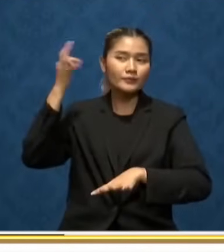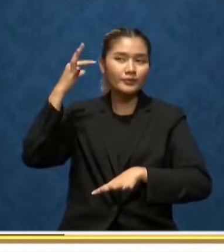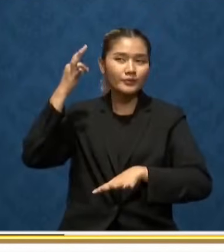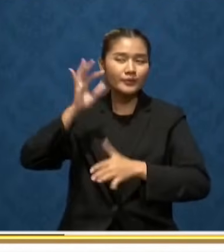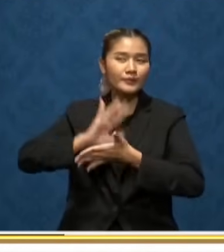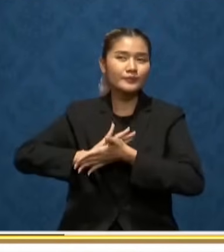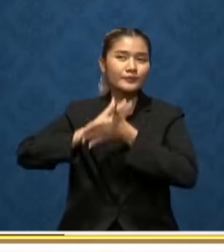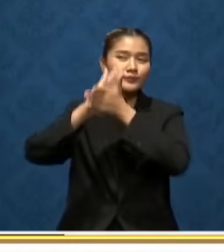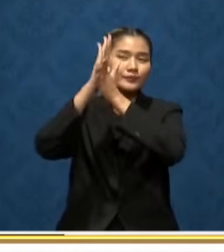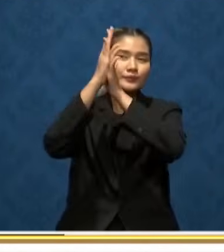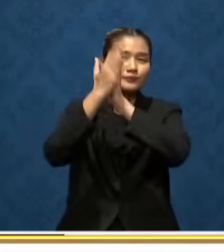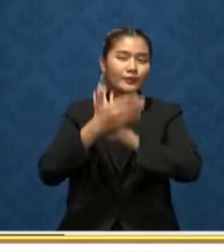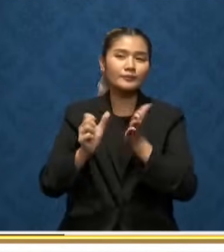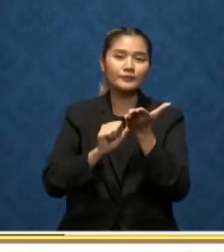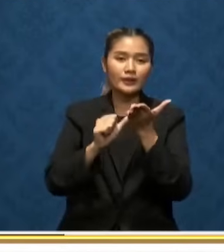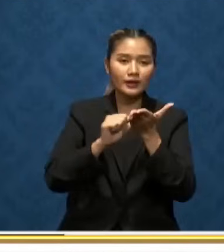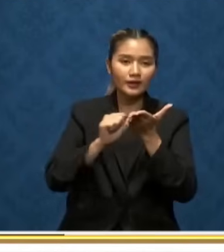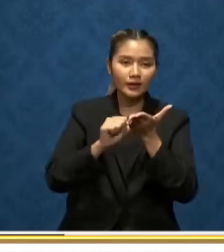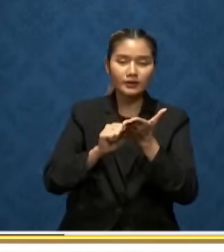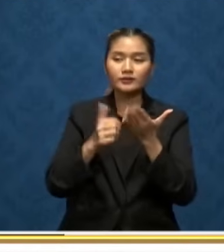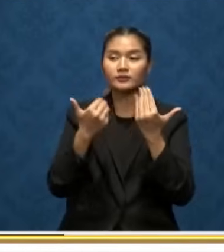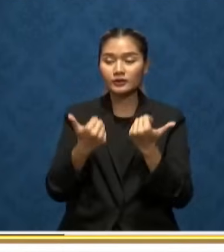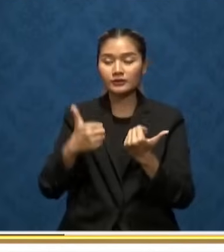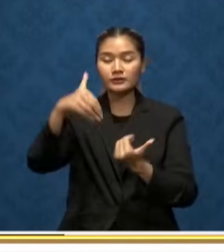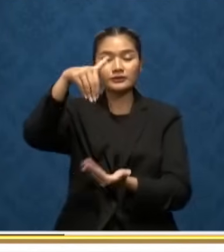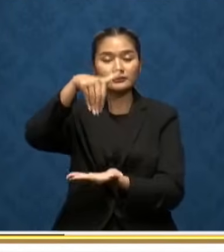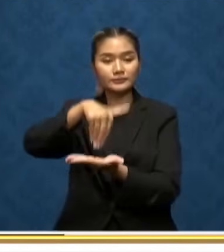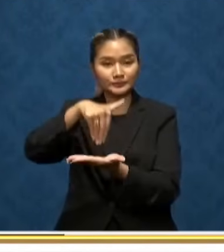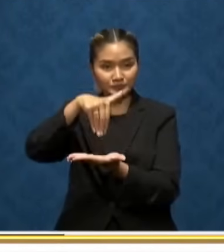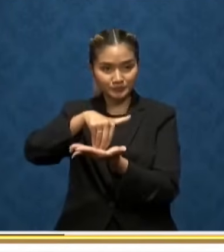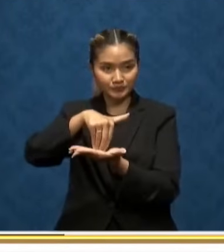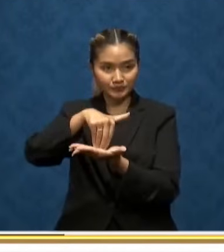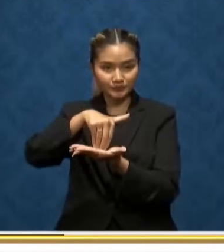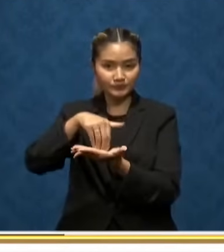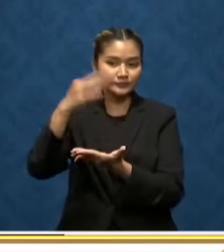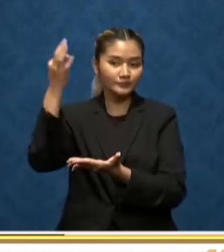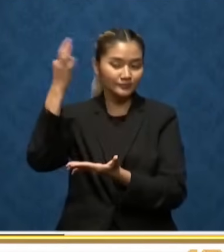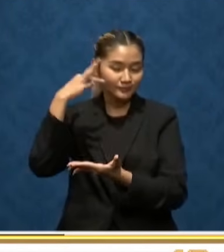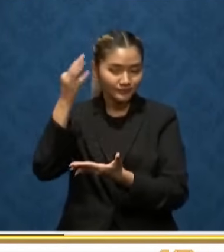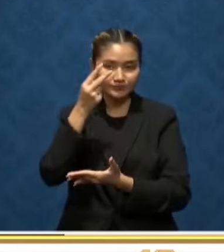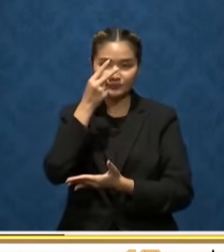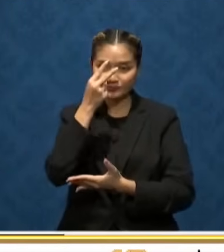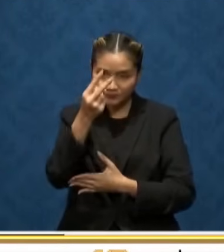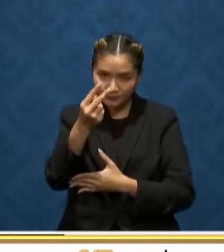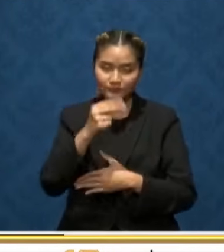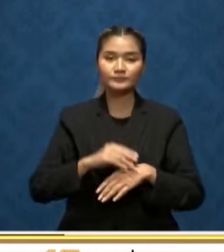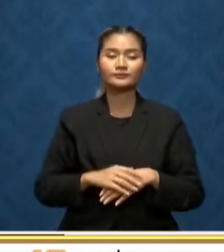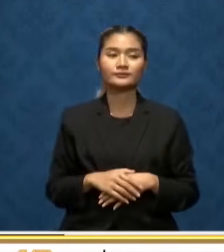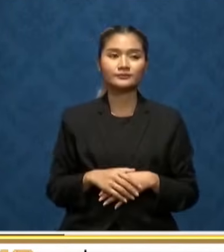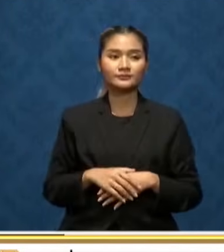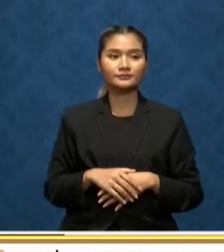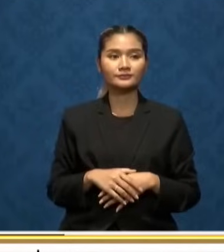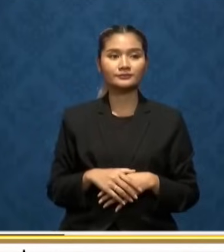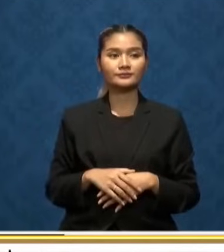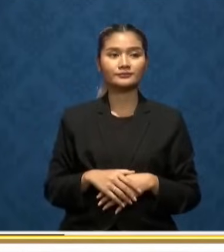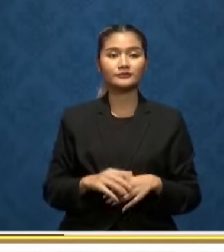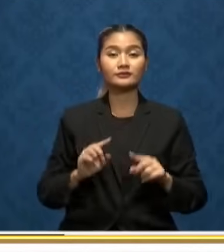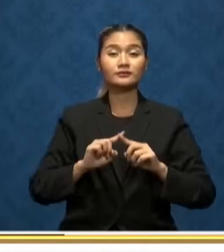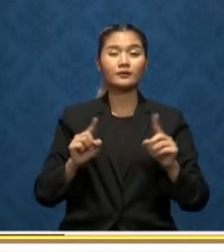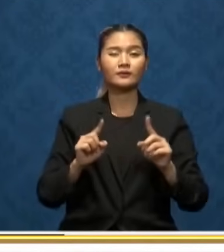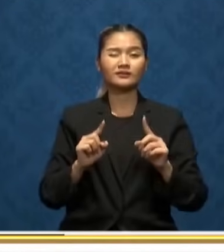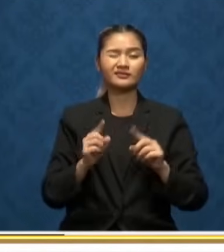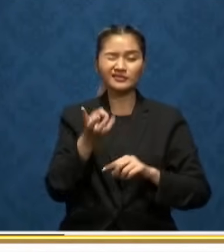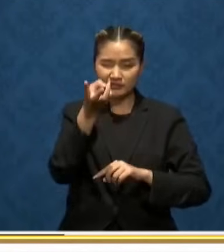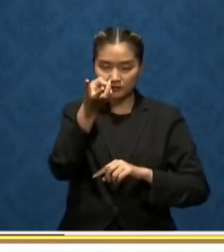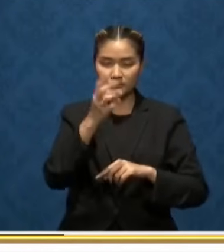านีหรือเป็นองค์กรสื่อแห่งเดียวในประเทศไทยที่มีสภาผู้ชมผู้ฟังแต่อยากจะกลับเรียนความแตกต่างนิดเ